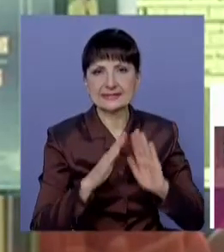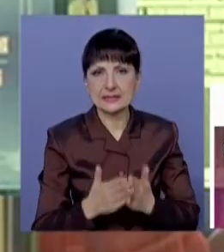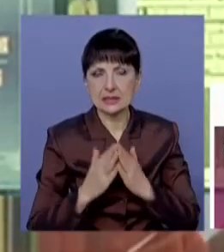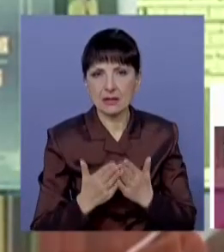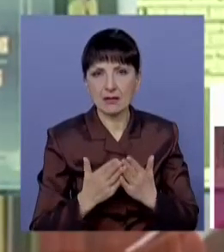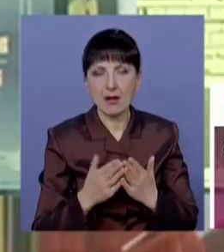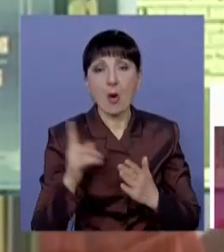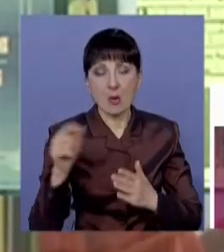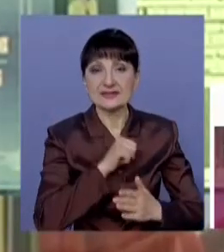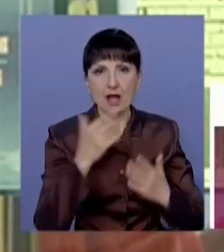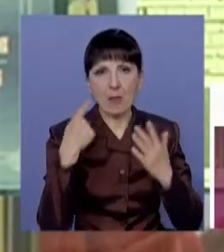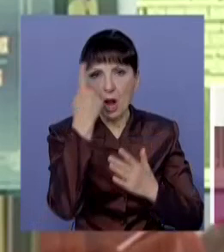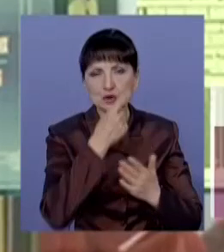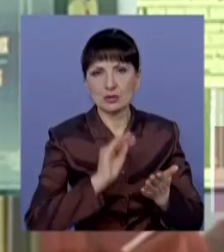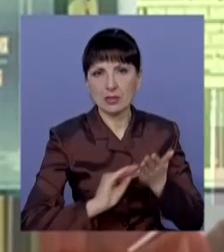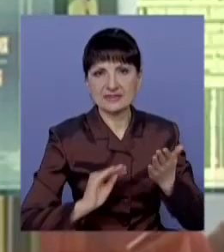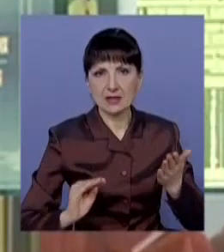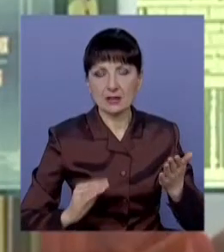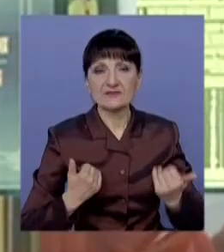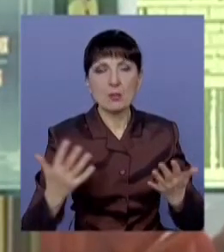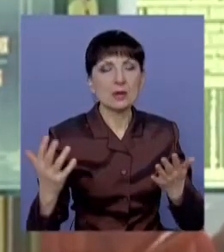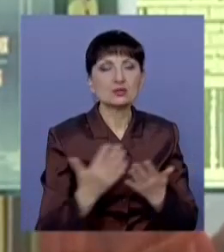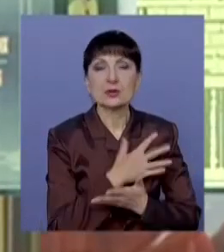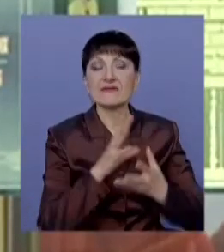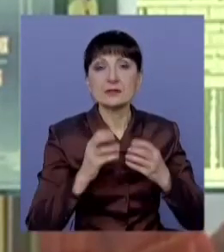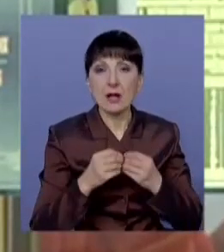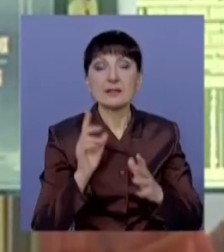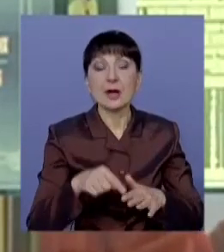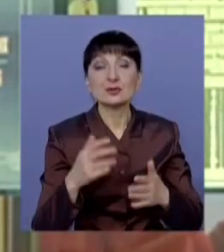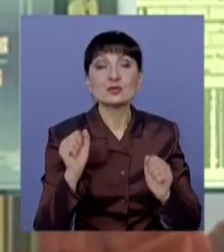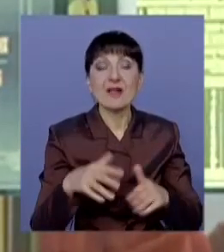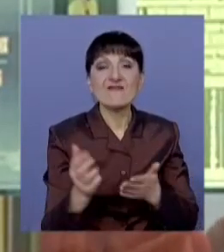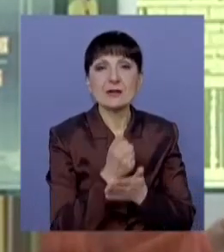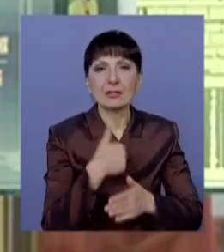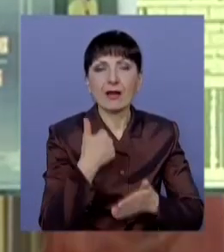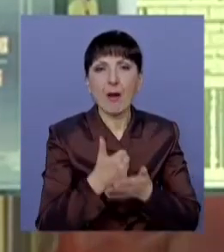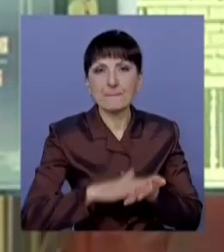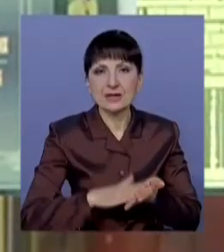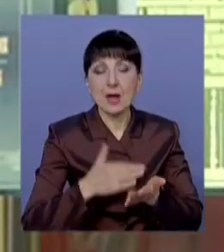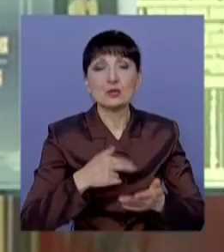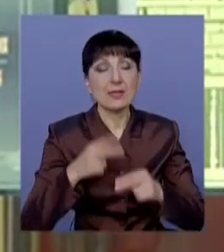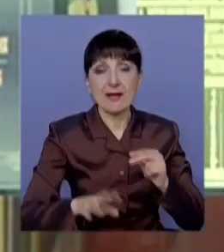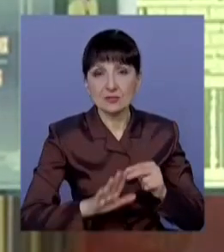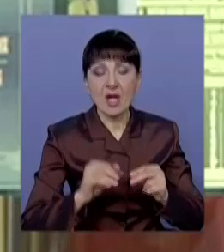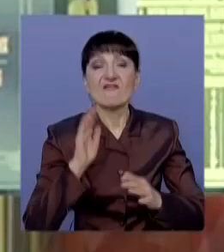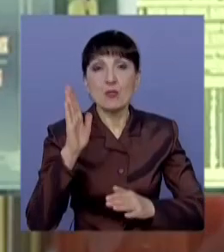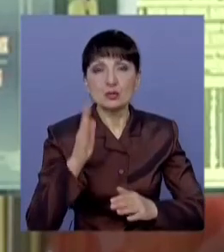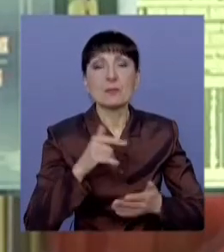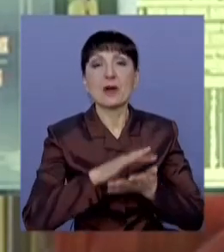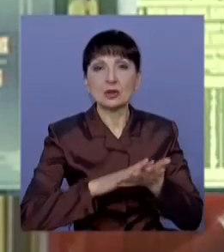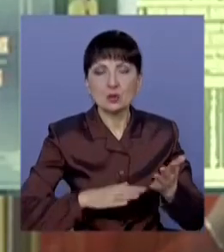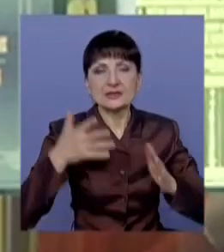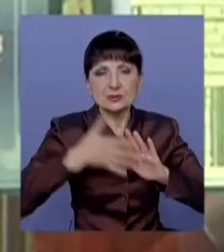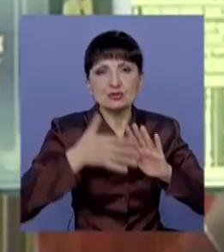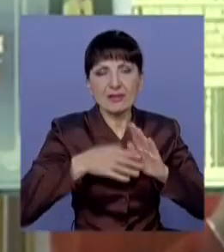которые Жансугуров написал в России. Сегодня мы вышли в финал и даже сумели выиграть гран-при. Но мы не остановимся на этом и в будущем продолжим